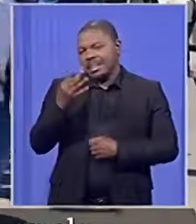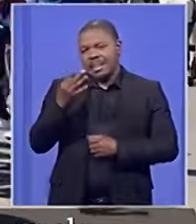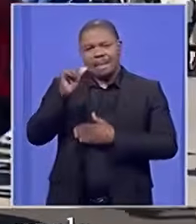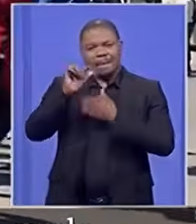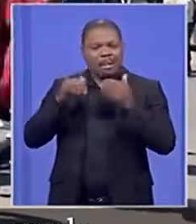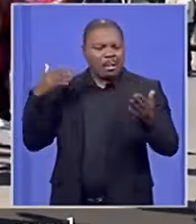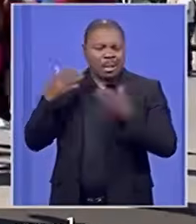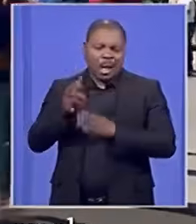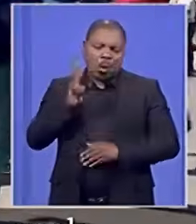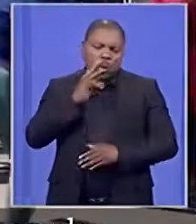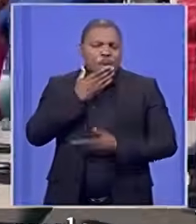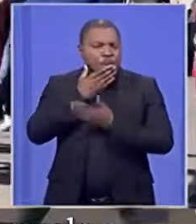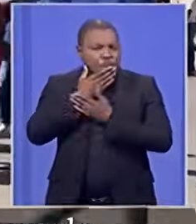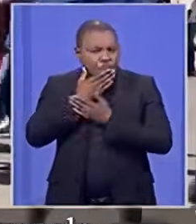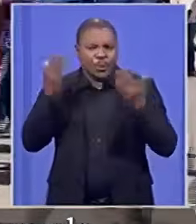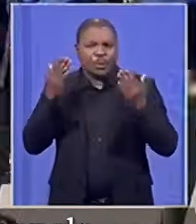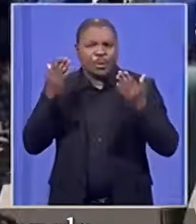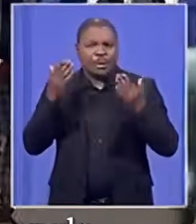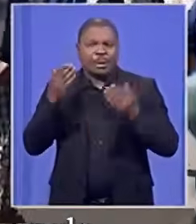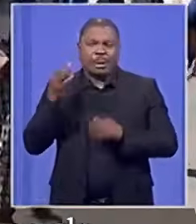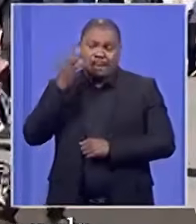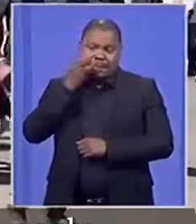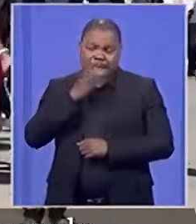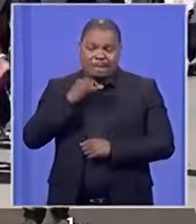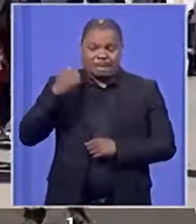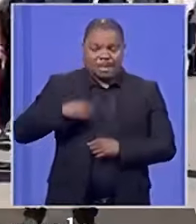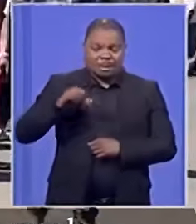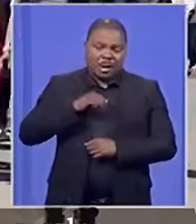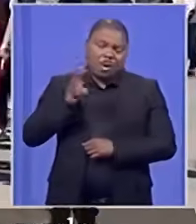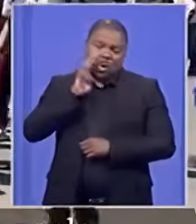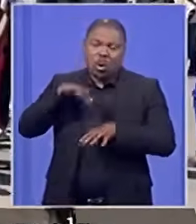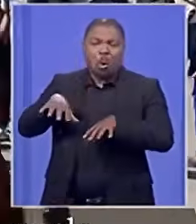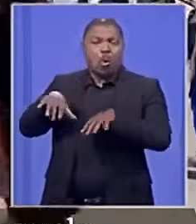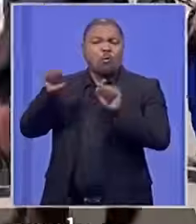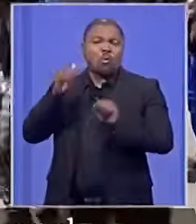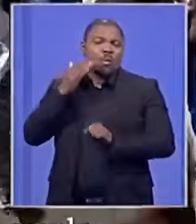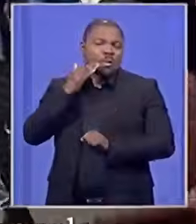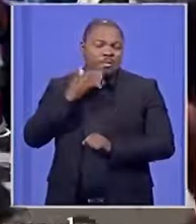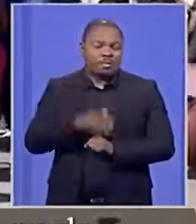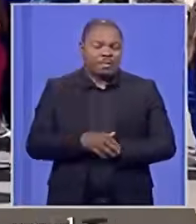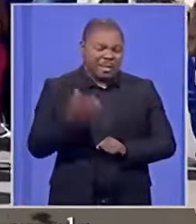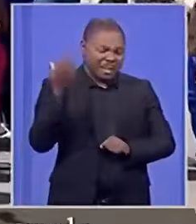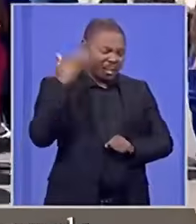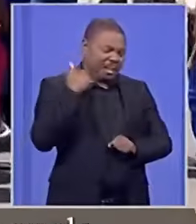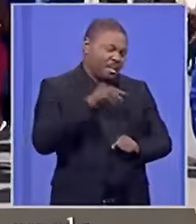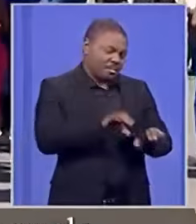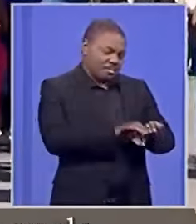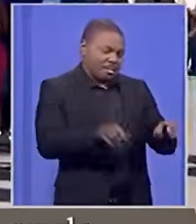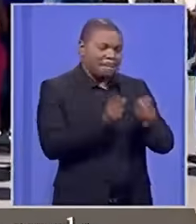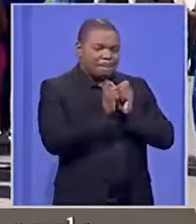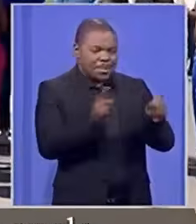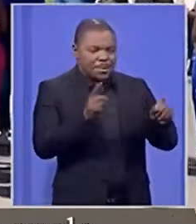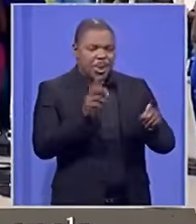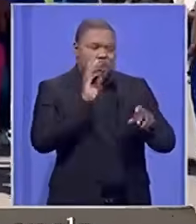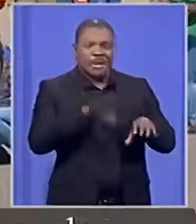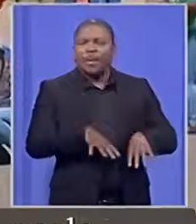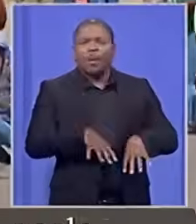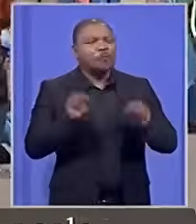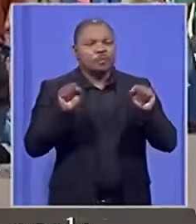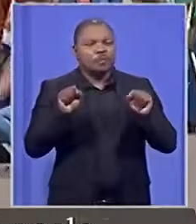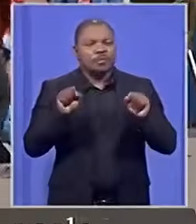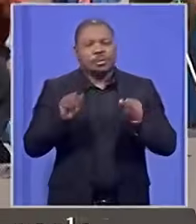ngo. Ba re masepala e sale o gina phepelo ya metsi ka mora hore peipi e phatlohe. Ha ba bang ba baahi ba re